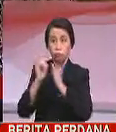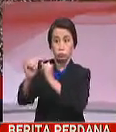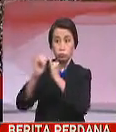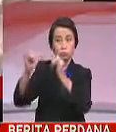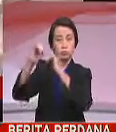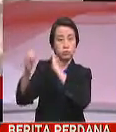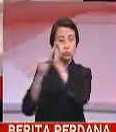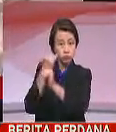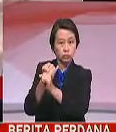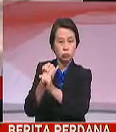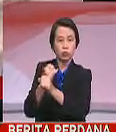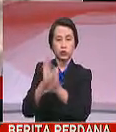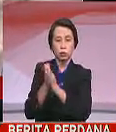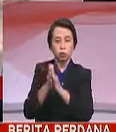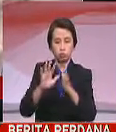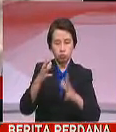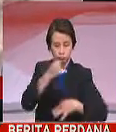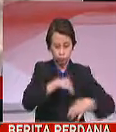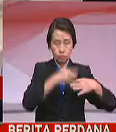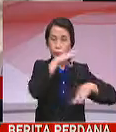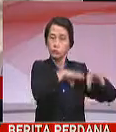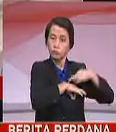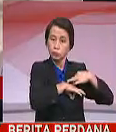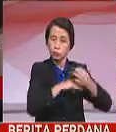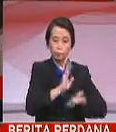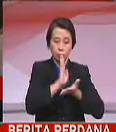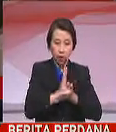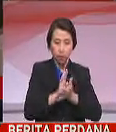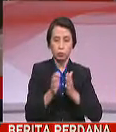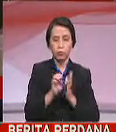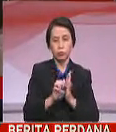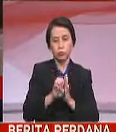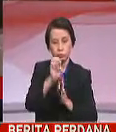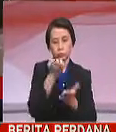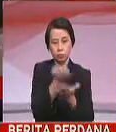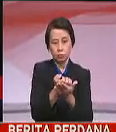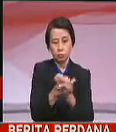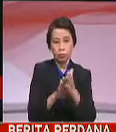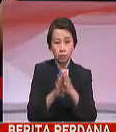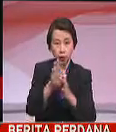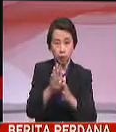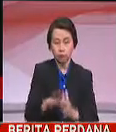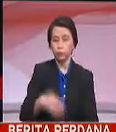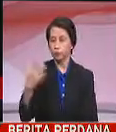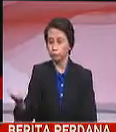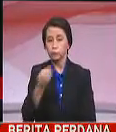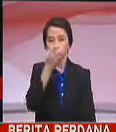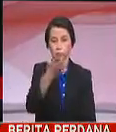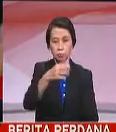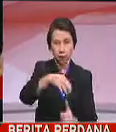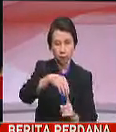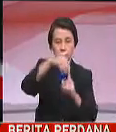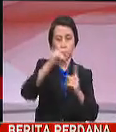global, sekaligus menjadi sumber pendapatan utama yang membantu memacu ekonomi negeri. Beliau memaklumkannya secara